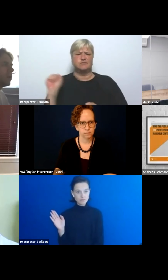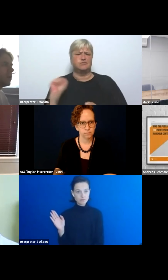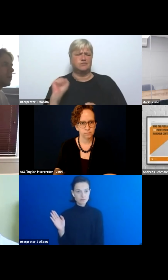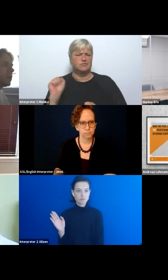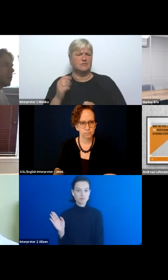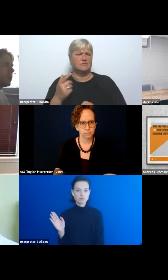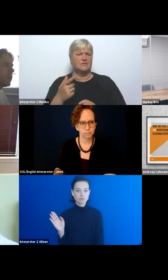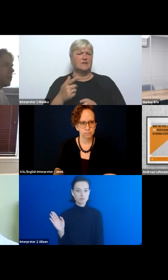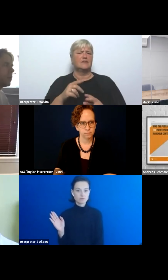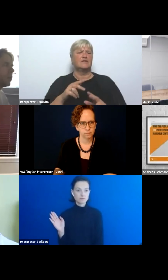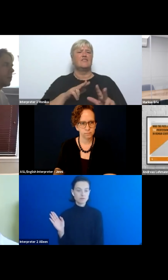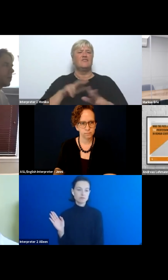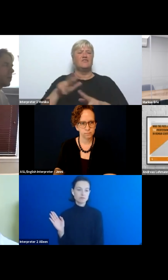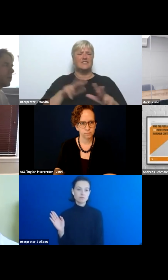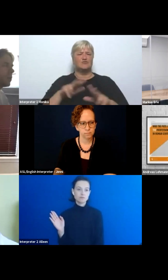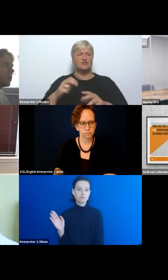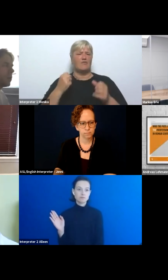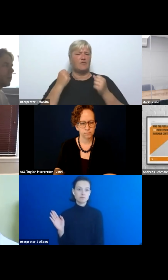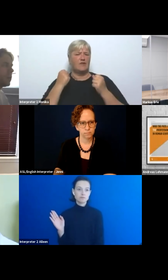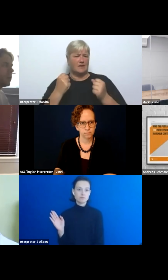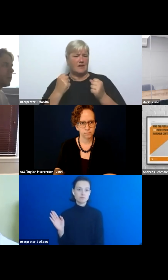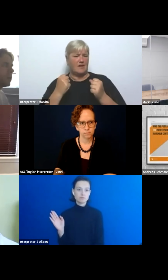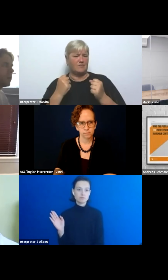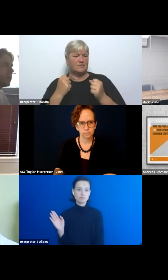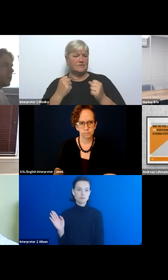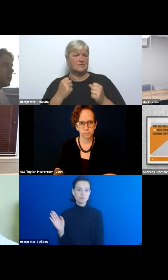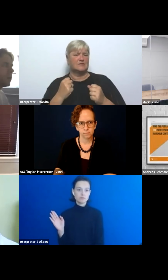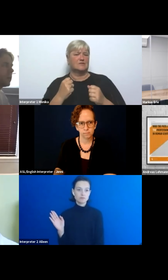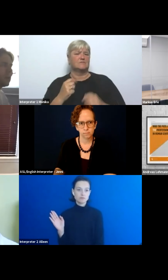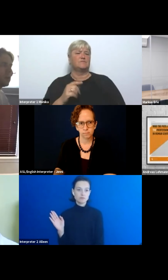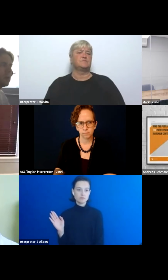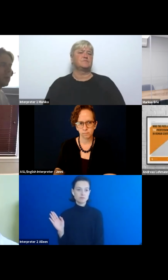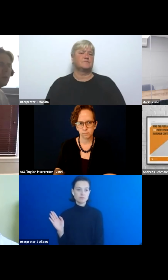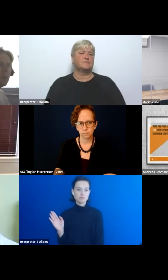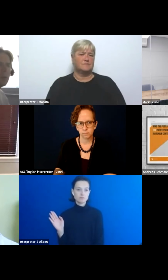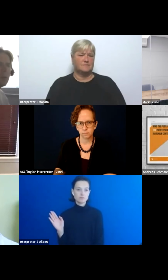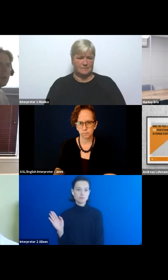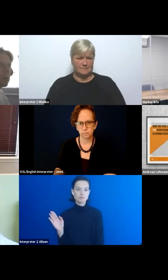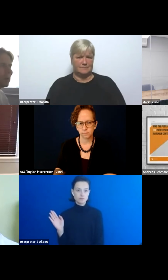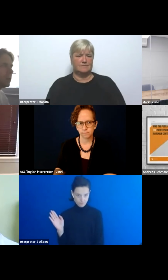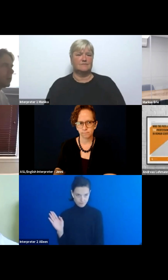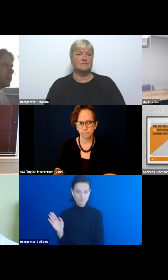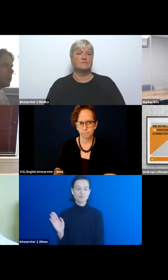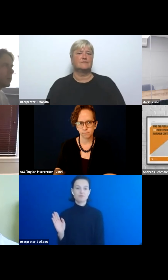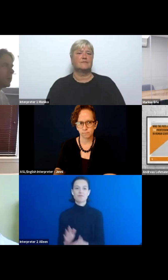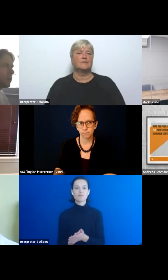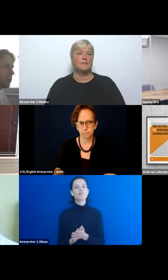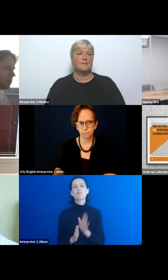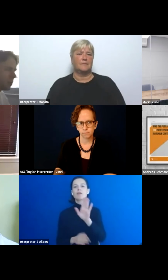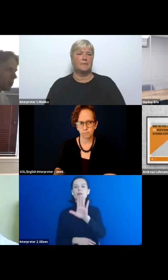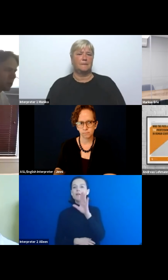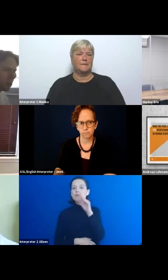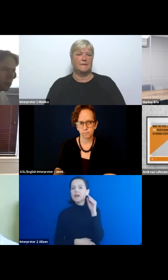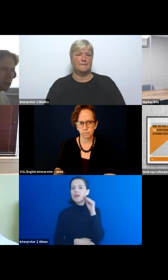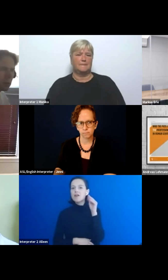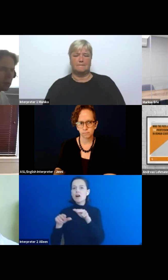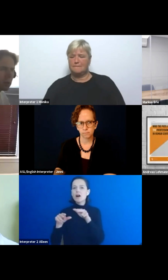die Wirtschaftskraft war dort ausschlaggebend. Was sind deine Erfahrungen damit? Also